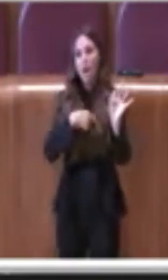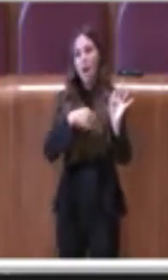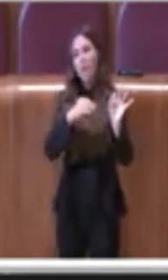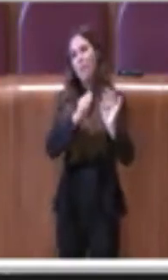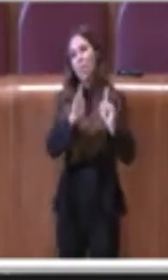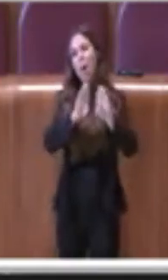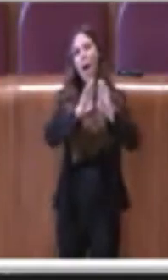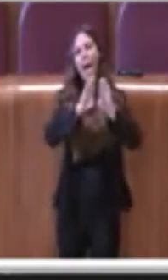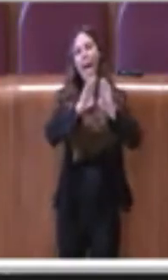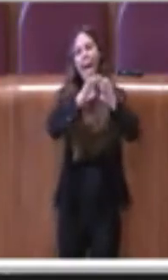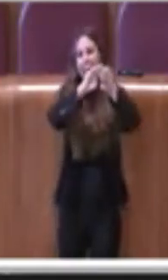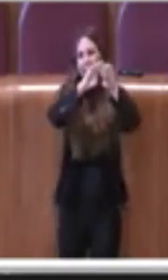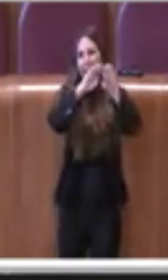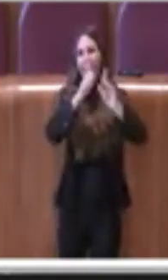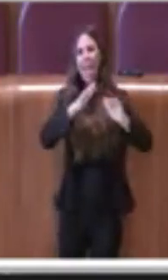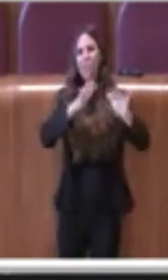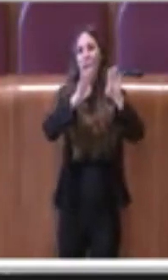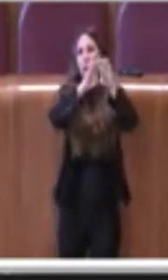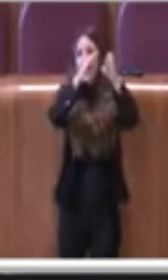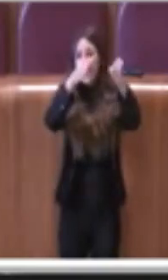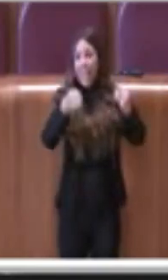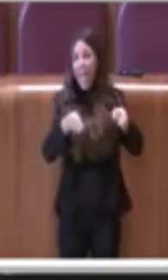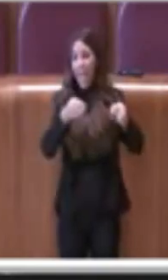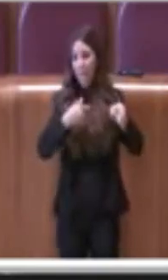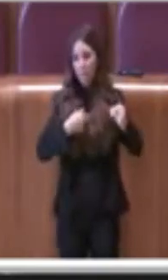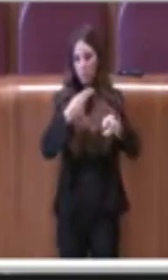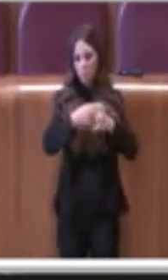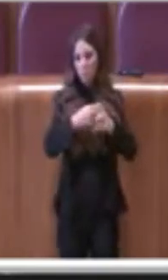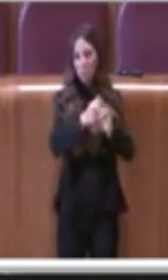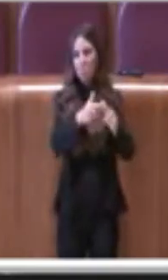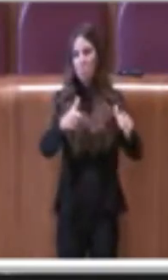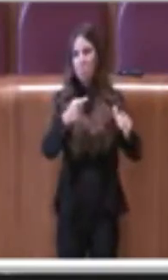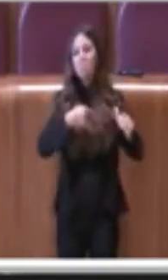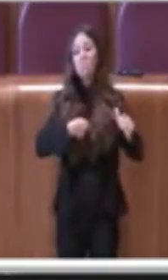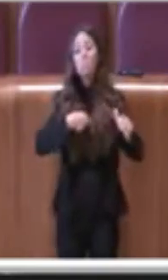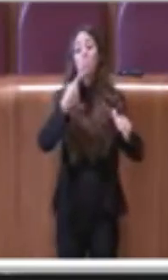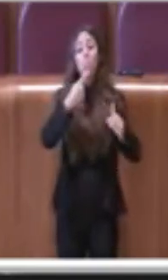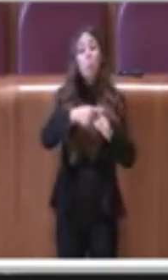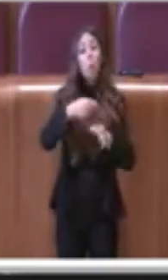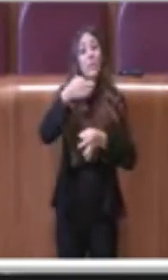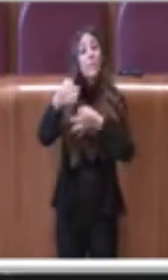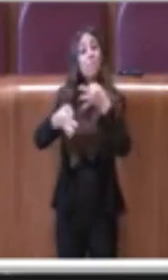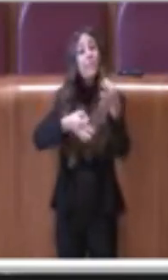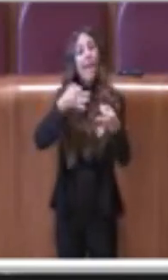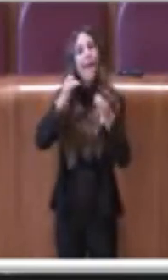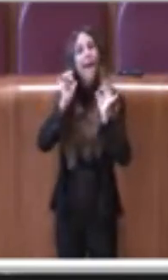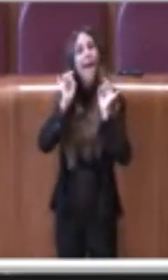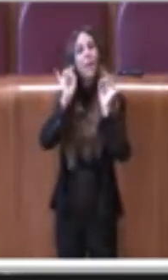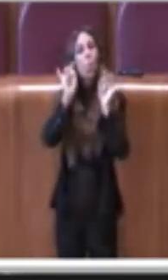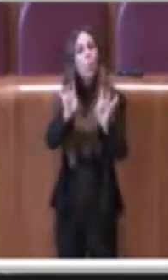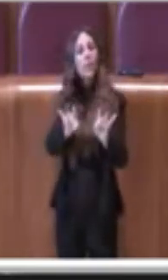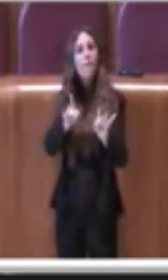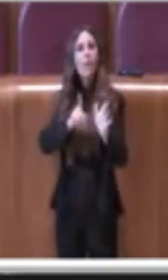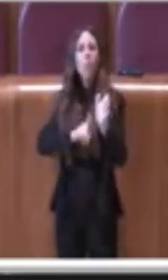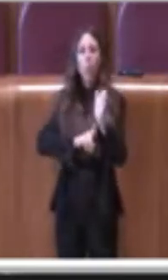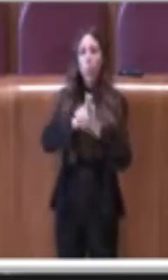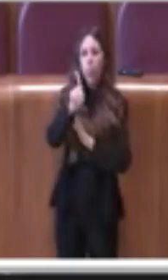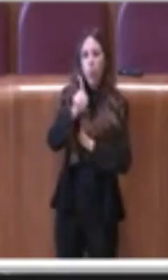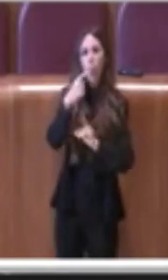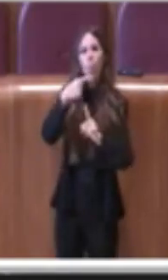serra che oggi viviamo nella città di Roma, spiega ovviamente i livelli di inquinamento e spiega quelli che sono appunto gli